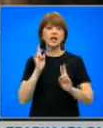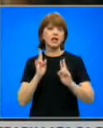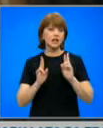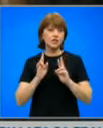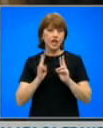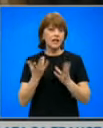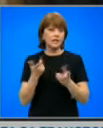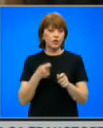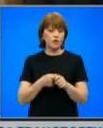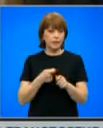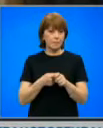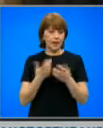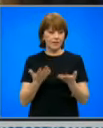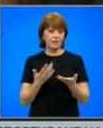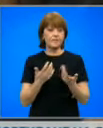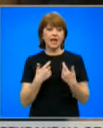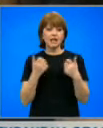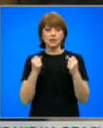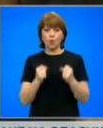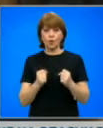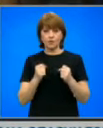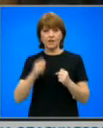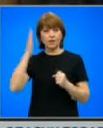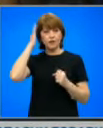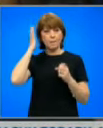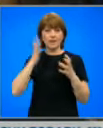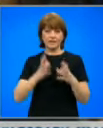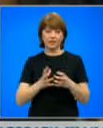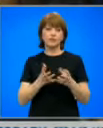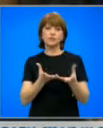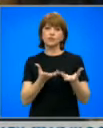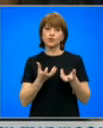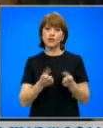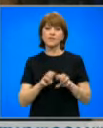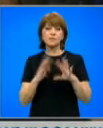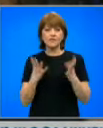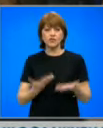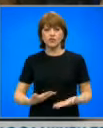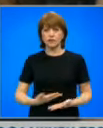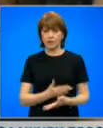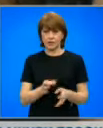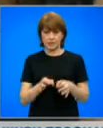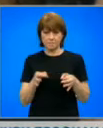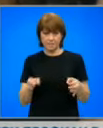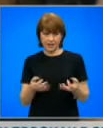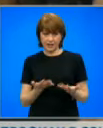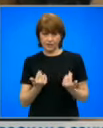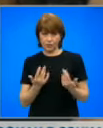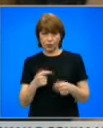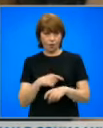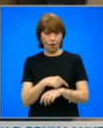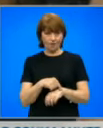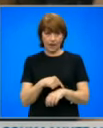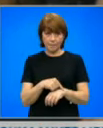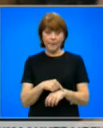се прави. Аз очаквам, че правителството ще вземе всичко необходими мерки в най-скоро време,